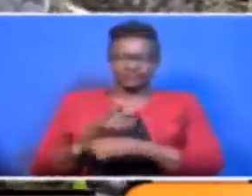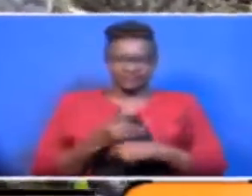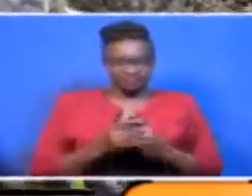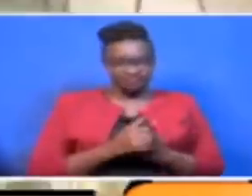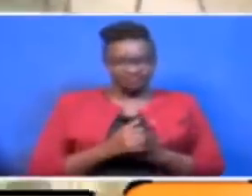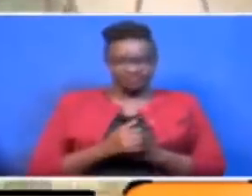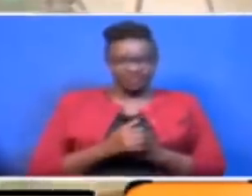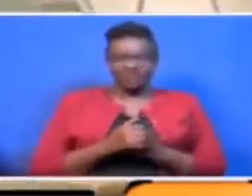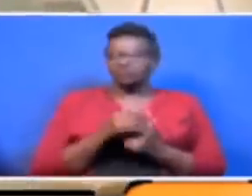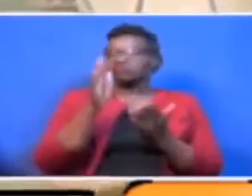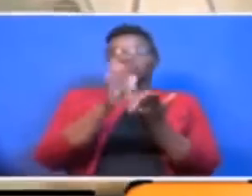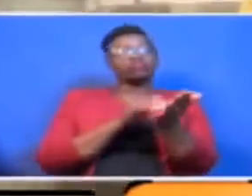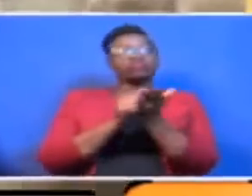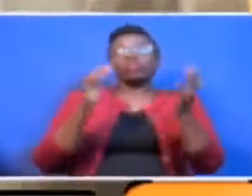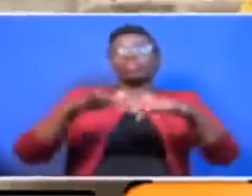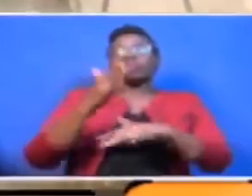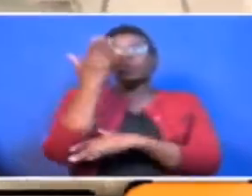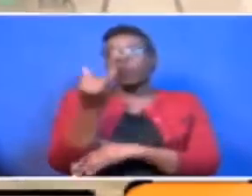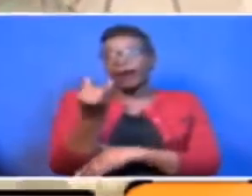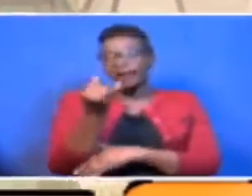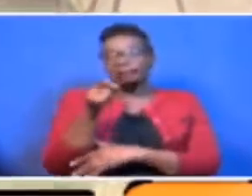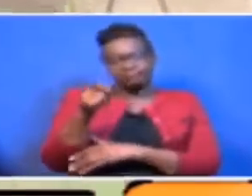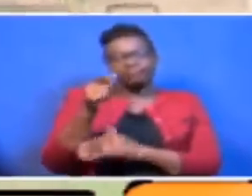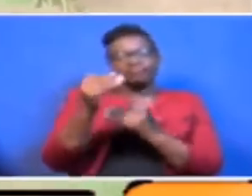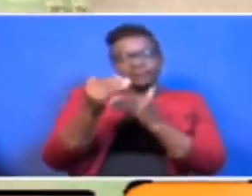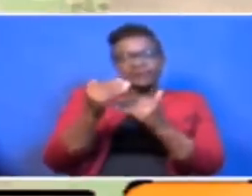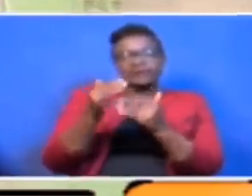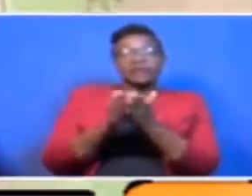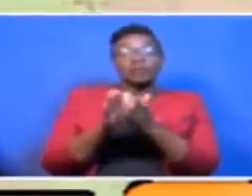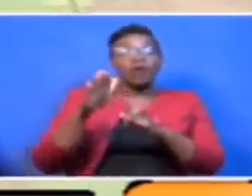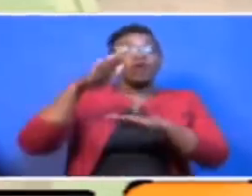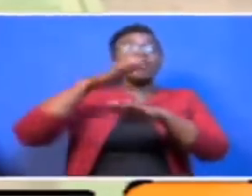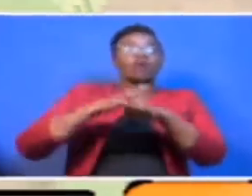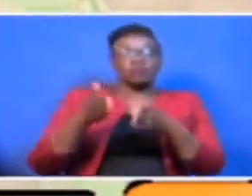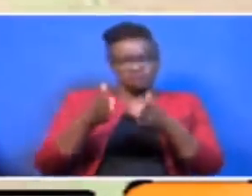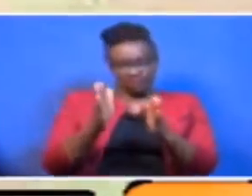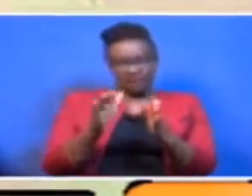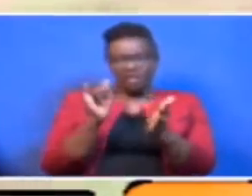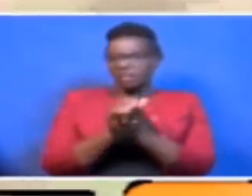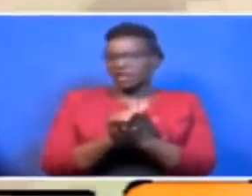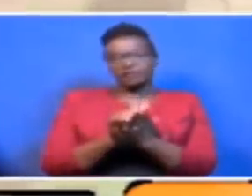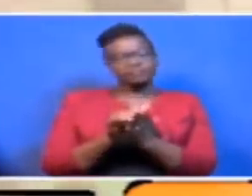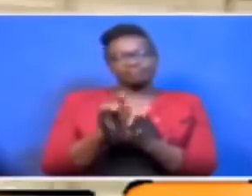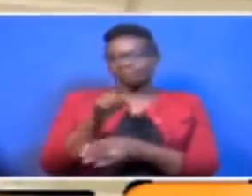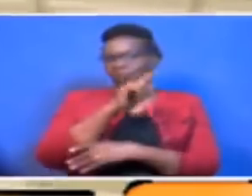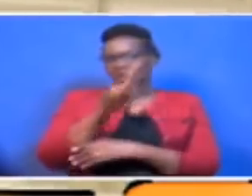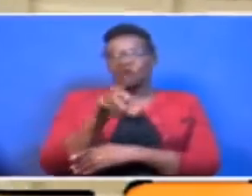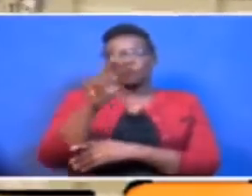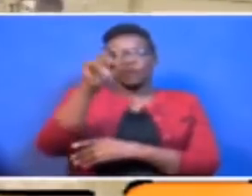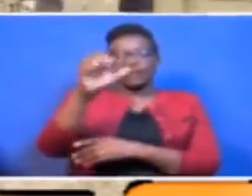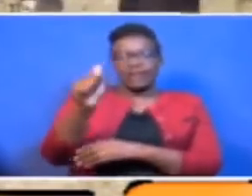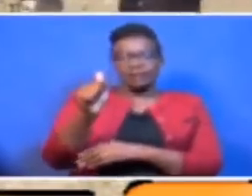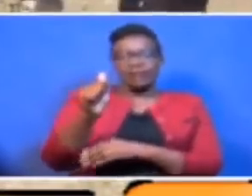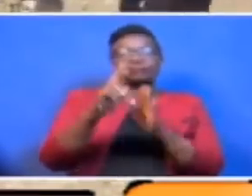Kisa na maana, jumba hili limejengwa ukingoni na juu ya mto. Kinyume na sheria za mamlaka ya mazingira nchini NEMA, wapangaji